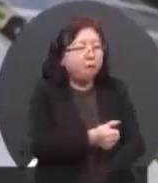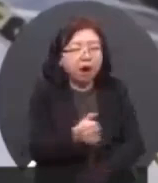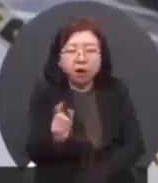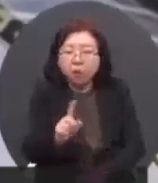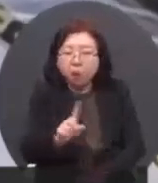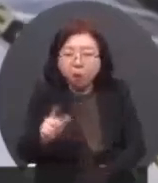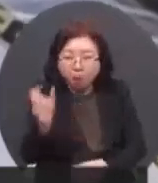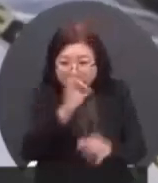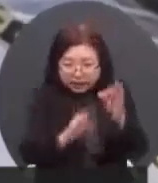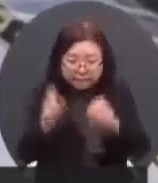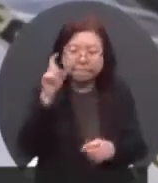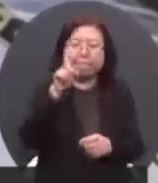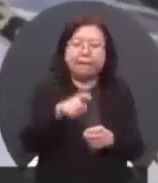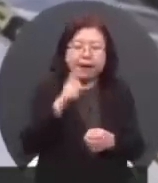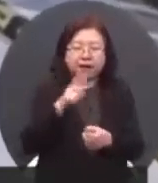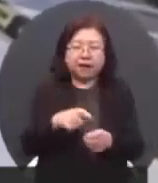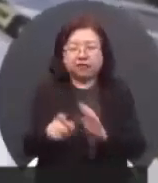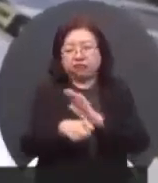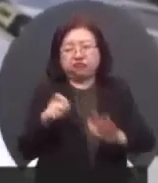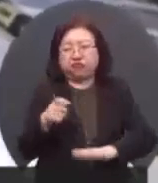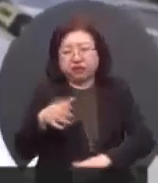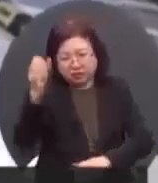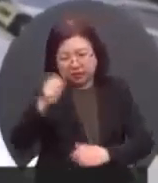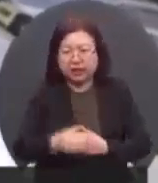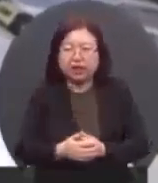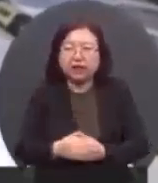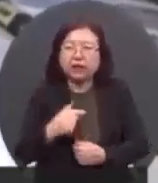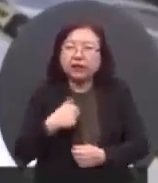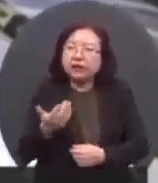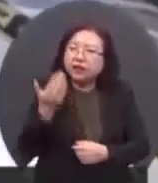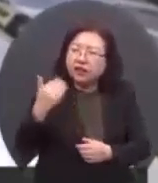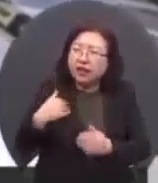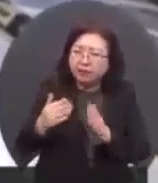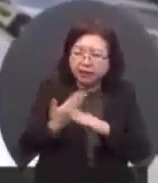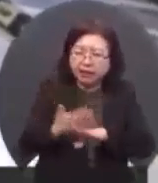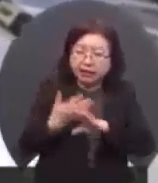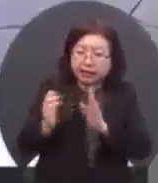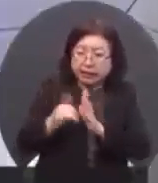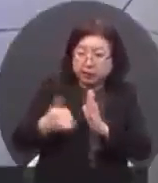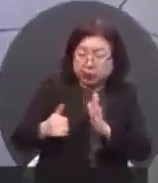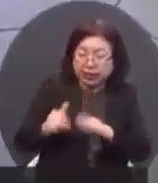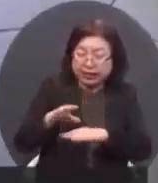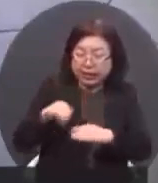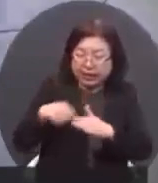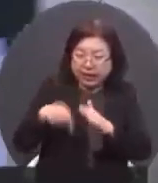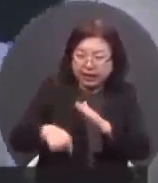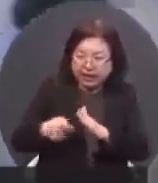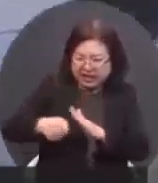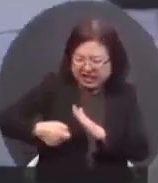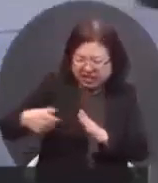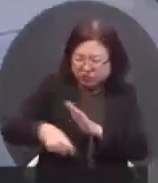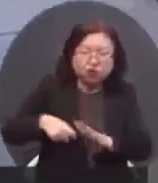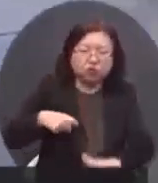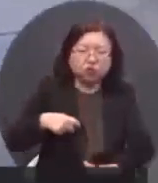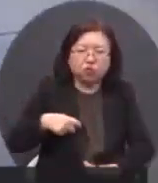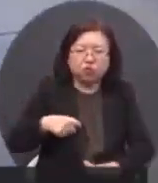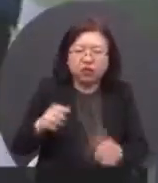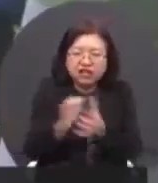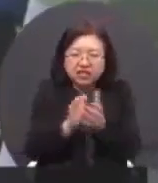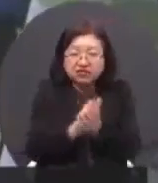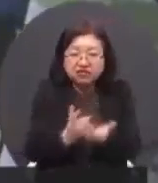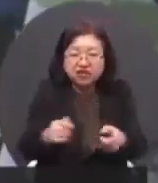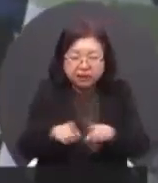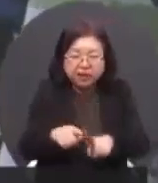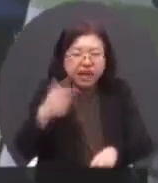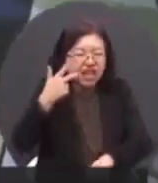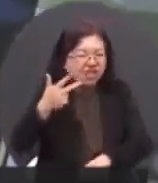겁니다 그 전에 저의 다른 가족 차장이 에 스페어 폐를 훔쳐서 친구들까지 가담해 일주일에 걸쳐 밤마다